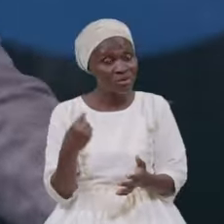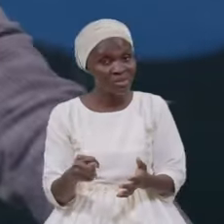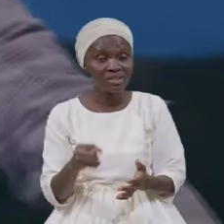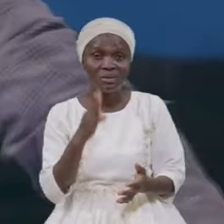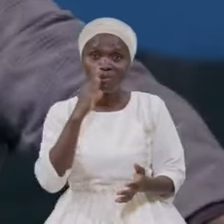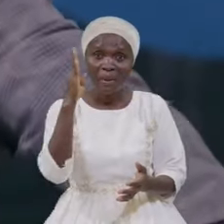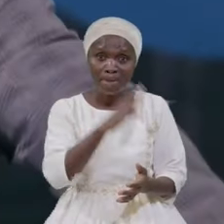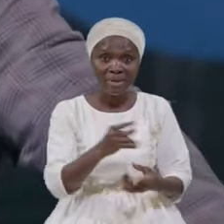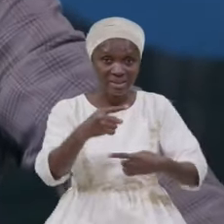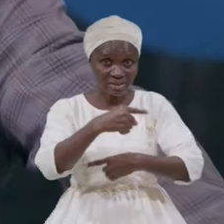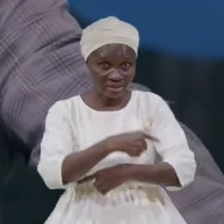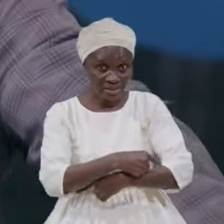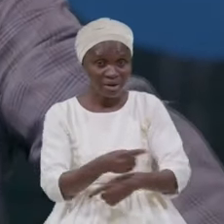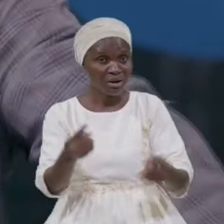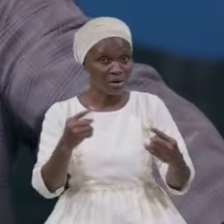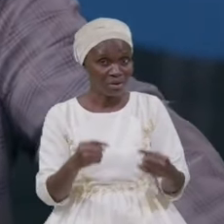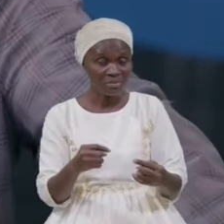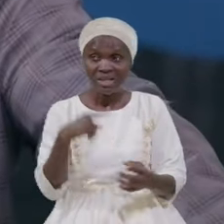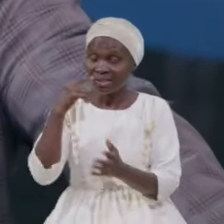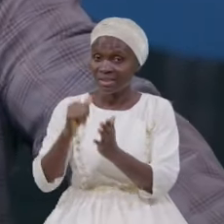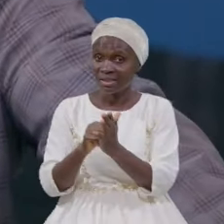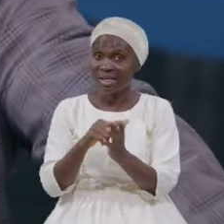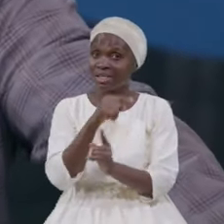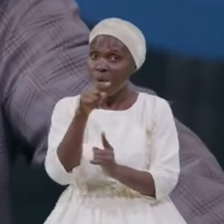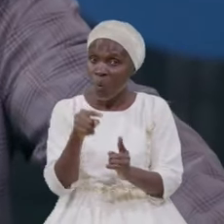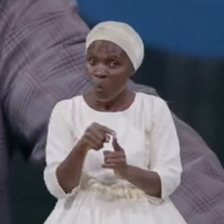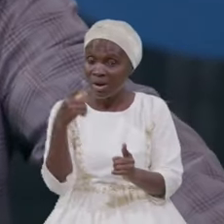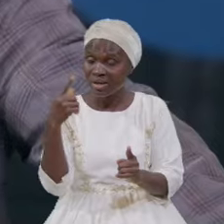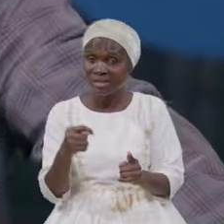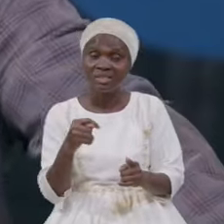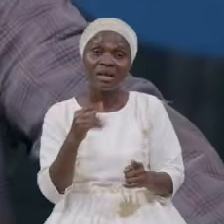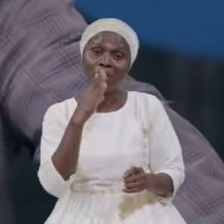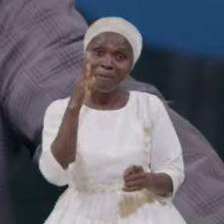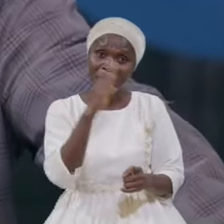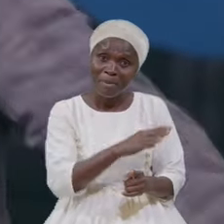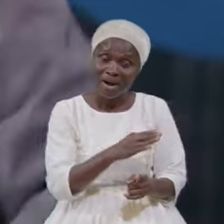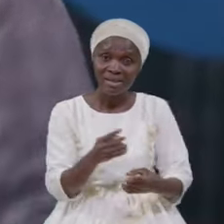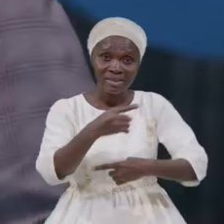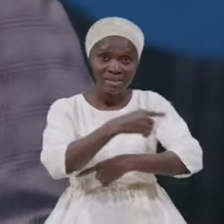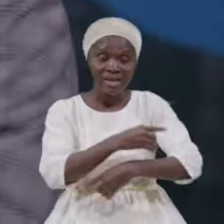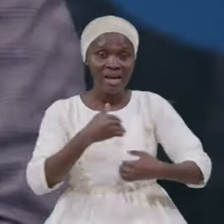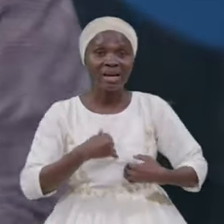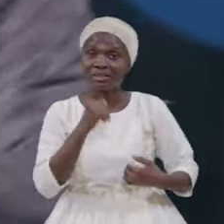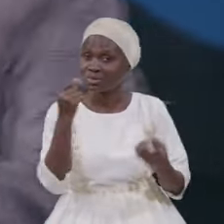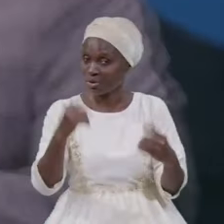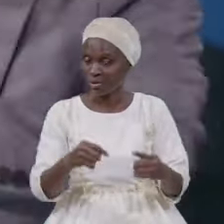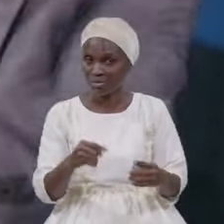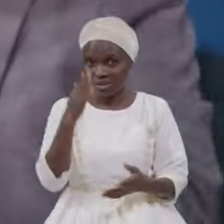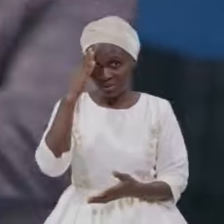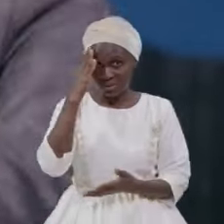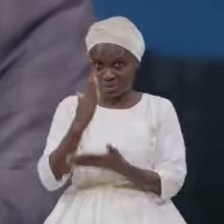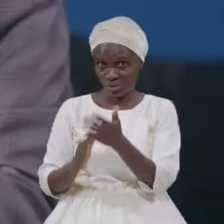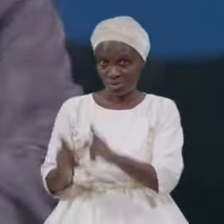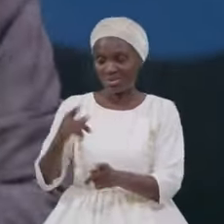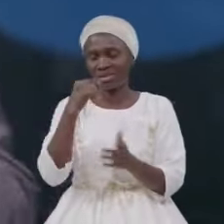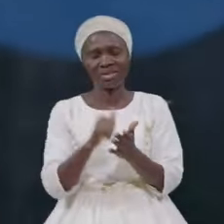quand les mauvais ne sont pas encore arrivés, certains disent, oh, je vais me repentir. Hein. Quand quelqu'un